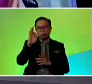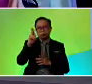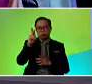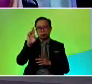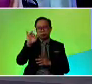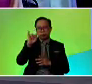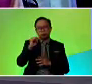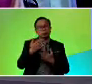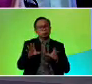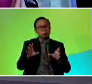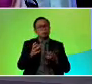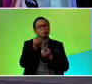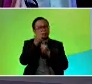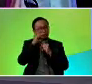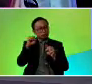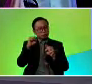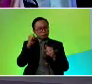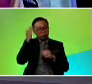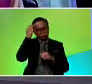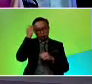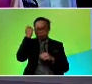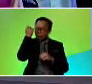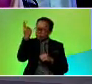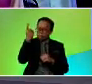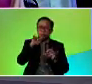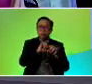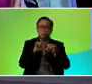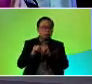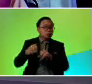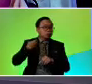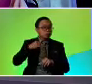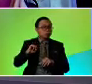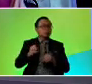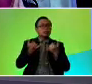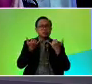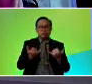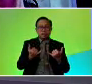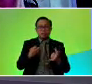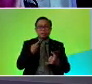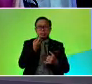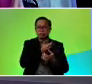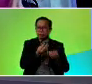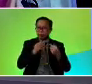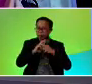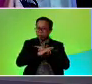kita punya selesai dari mana kita ada paham mengenai jenis-jenis ekspektasi dan sekarang kita ingin berhenti ketika bersama kami